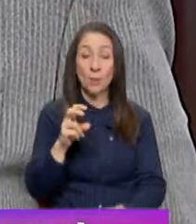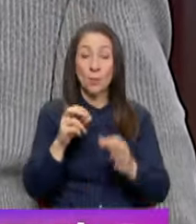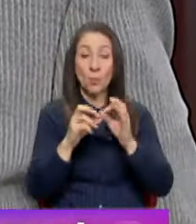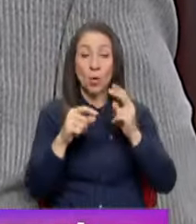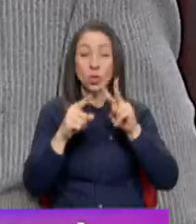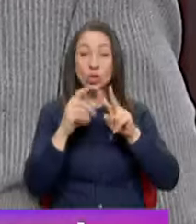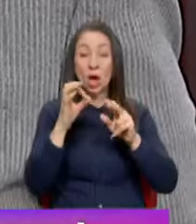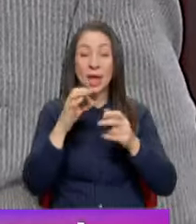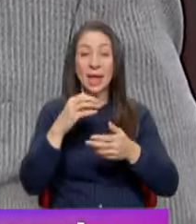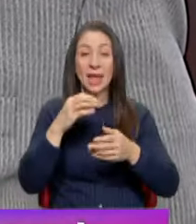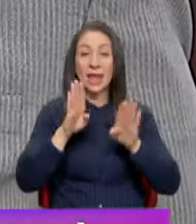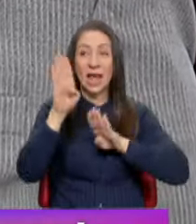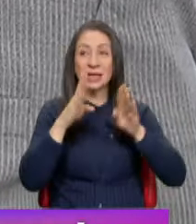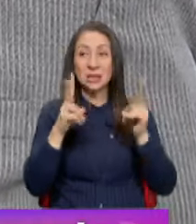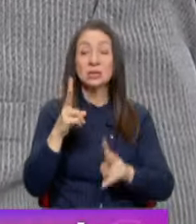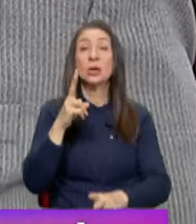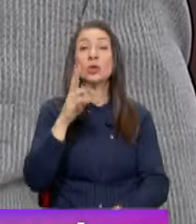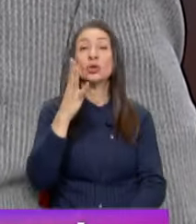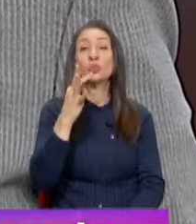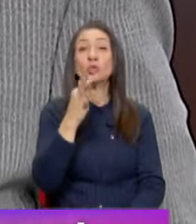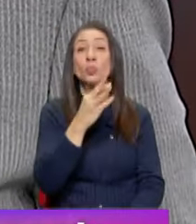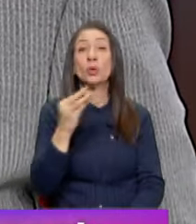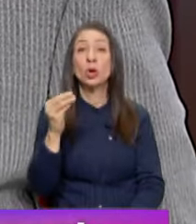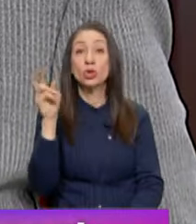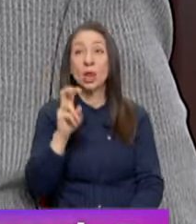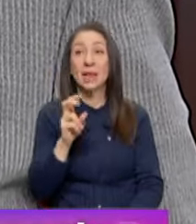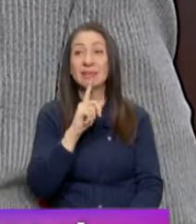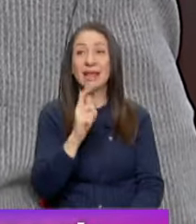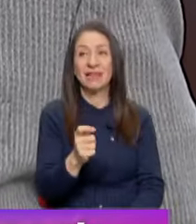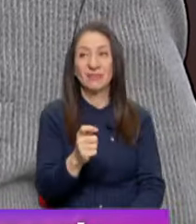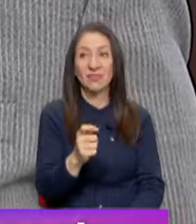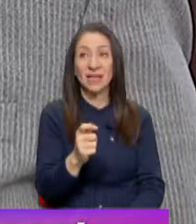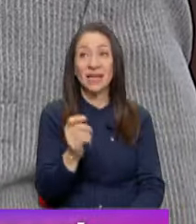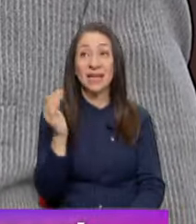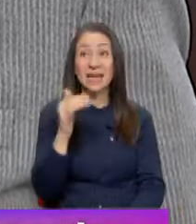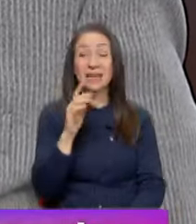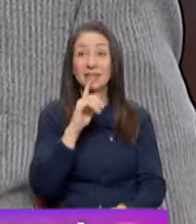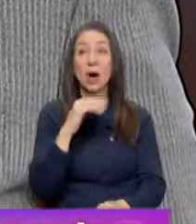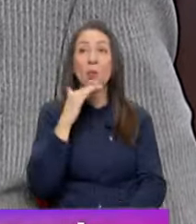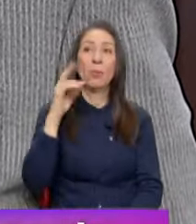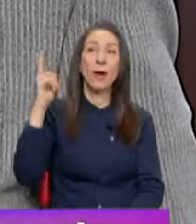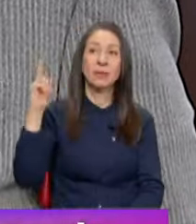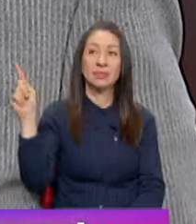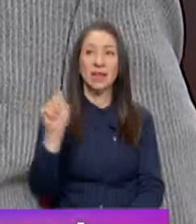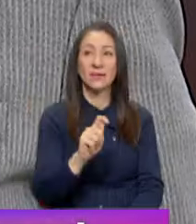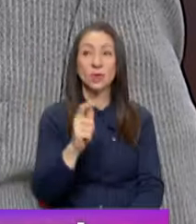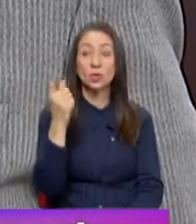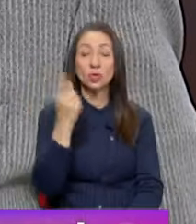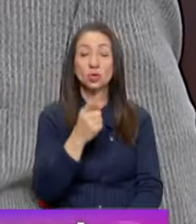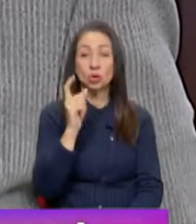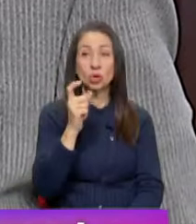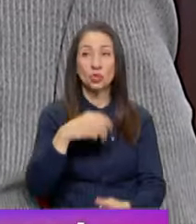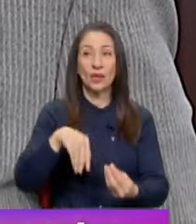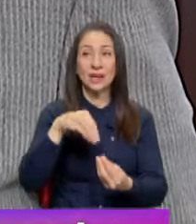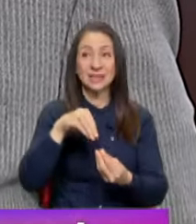ihalesi açtı İlker 4,5 milyar dolar teklif geldi gelenin tamamı Avrupa'dan geldi %